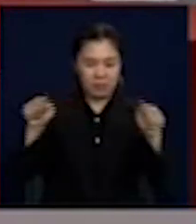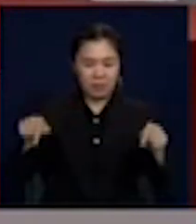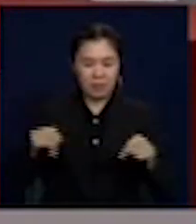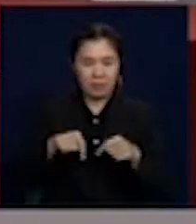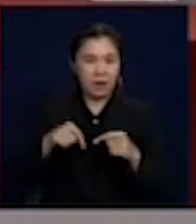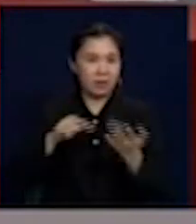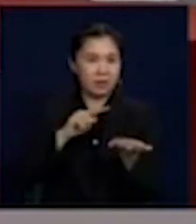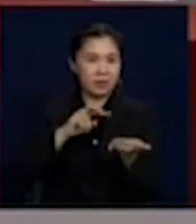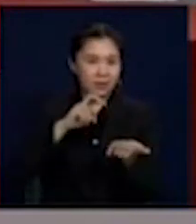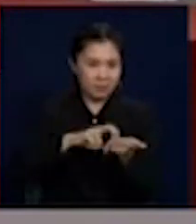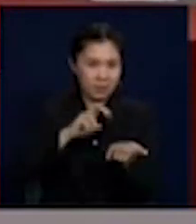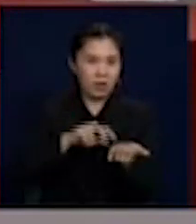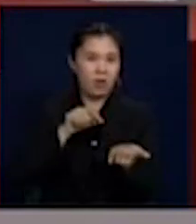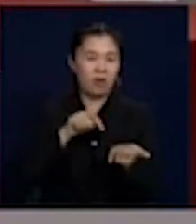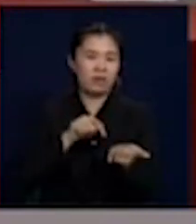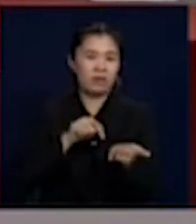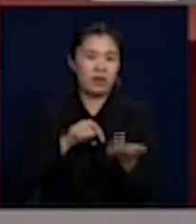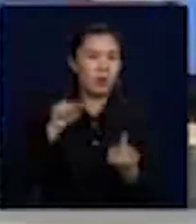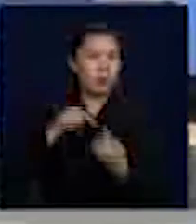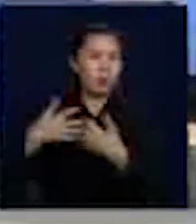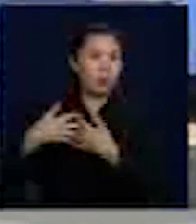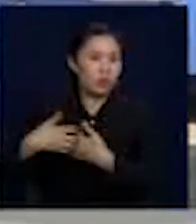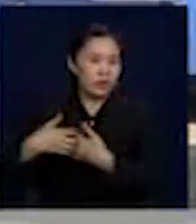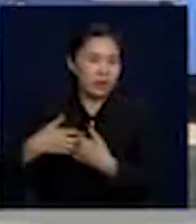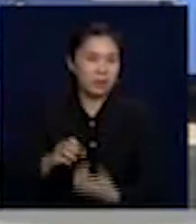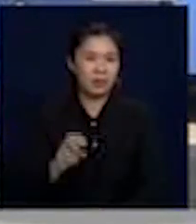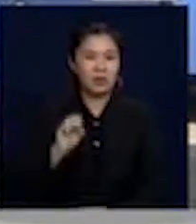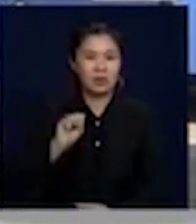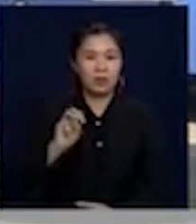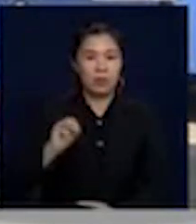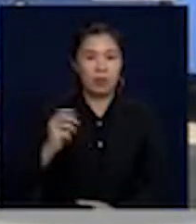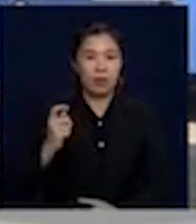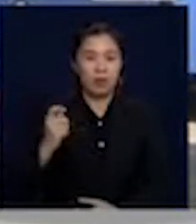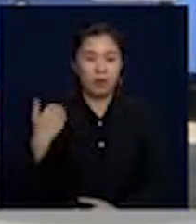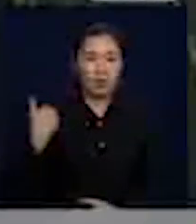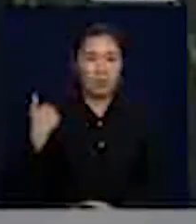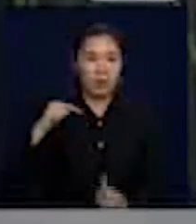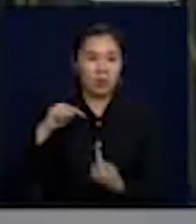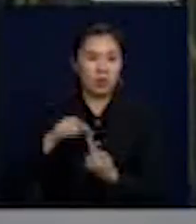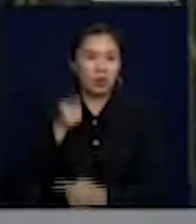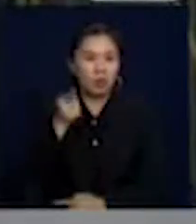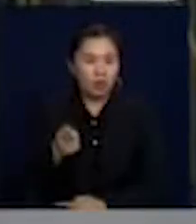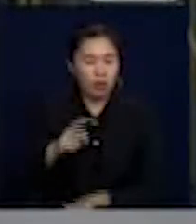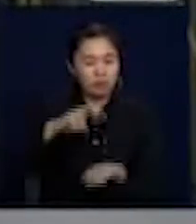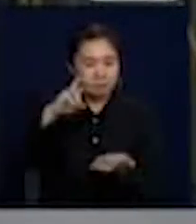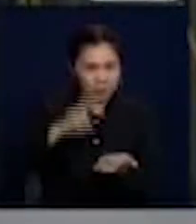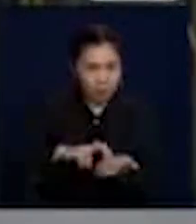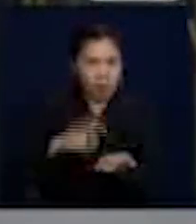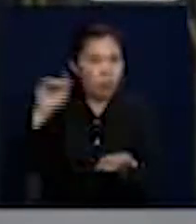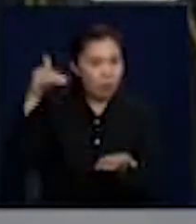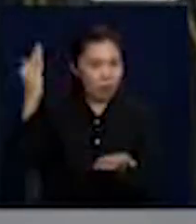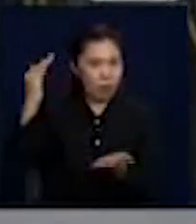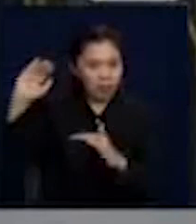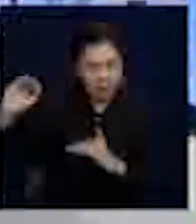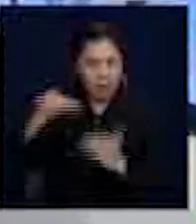ารถออกโดยสำนักงานมาตรฐานอุตสาหกรรมหรือสมอเพราะรถเนี่ยถือว่าเป็นสินค้าต้องผ่านการรับรองมาตรฐานนะก่อนจะนำเข้าประเทศไ